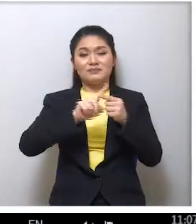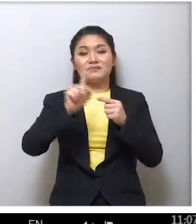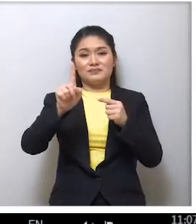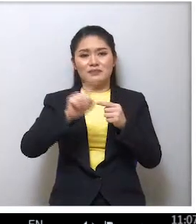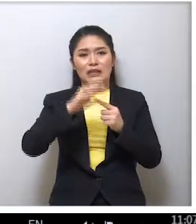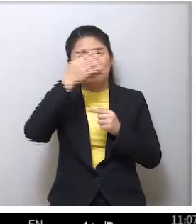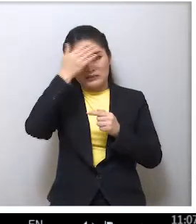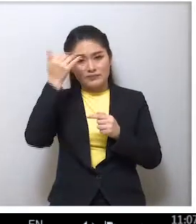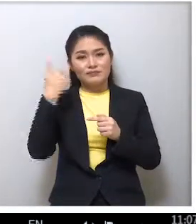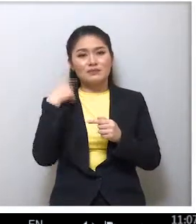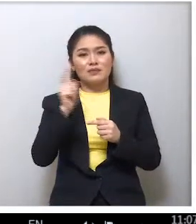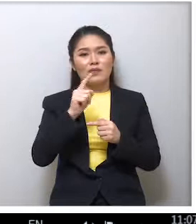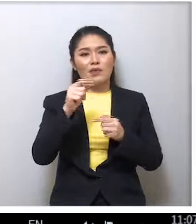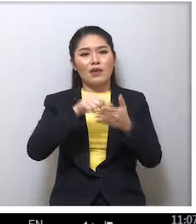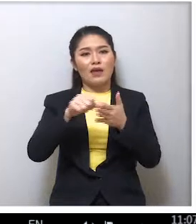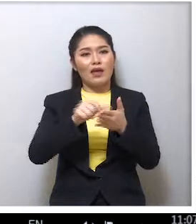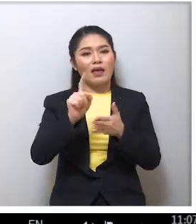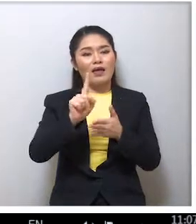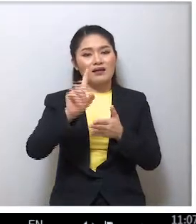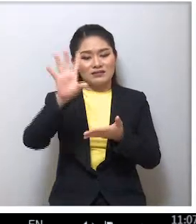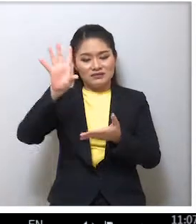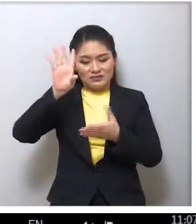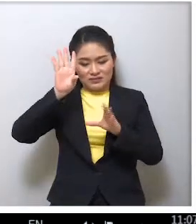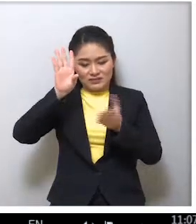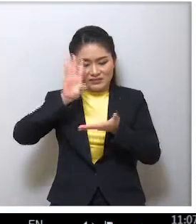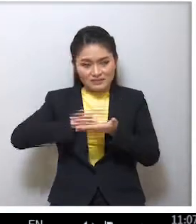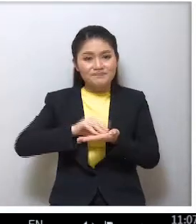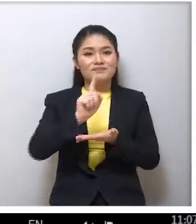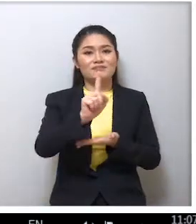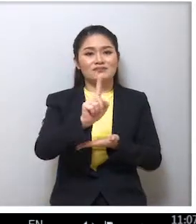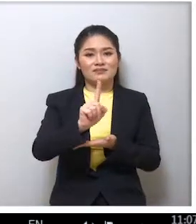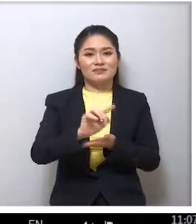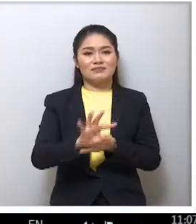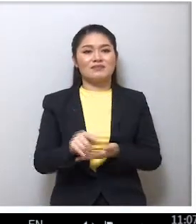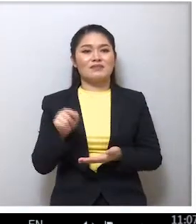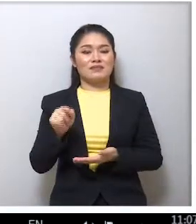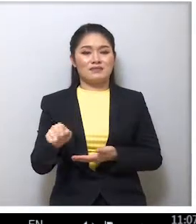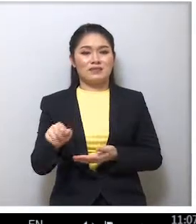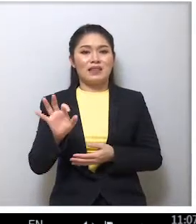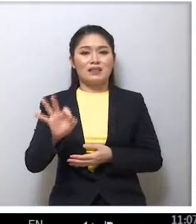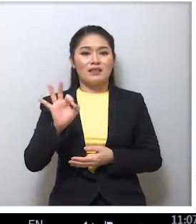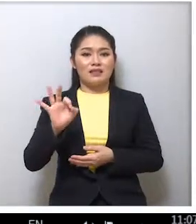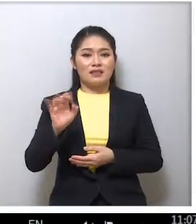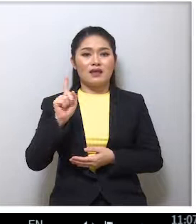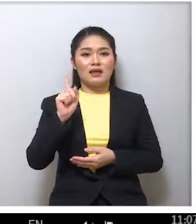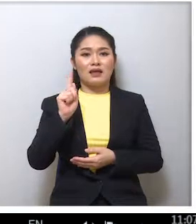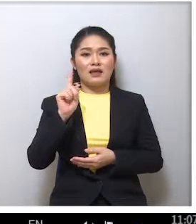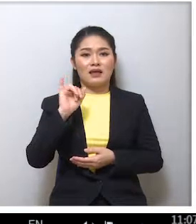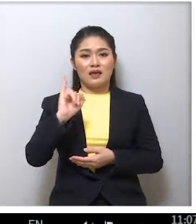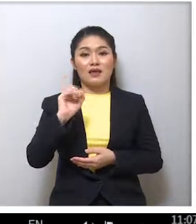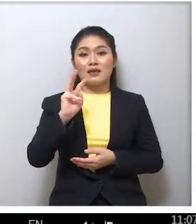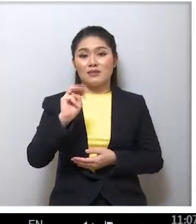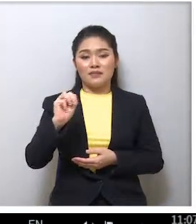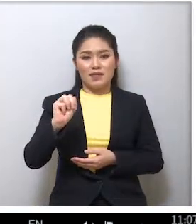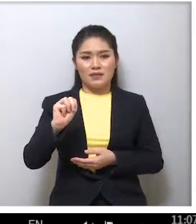ถ้าเราลืมติ๊กตรงนี้จะเข้ามาแค่ภาพเดียวครับให้เราติ๊ก image sequence โปรแกรมจะเข้